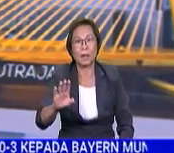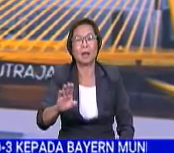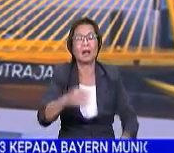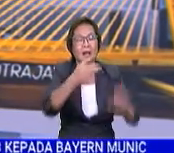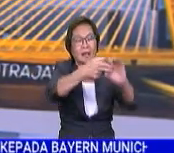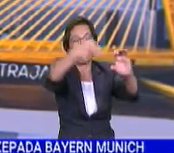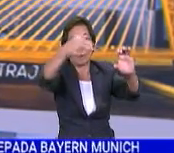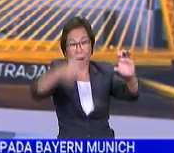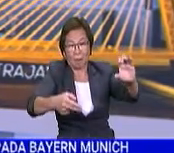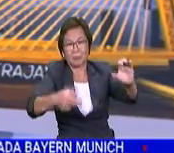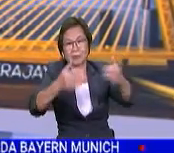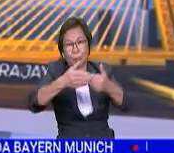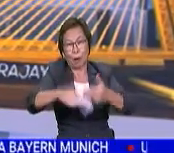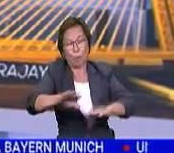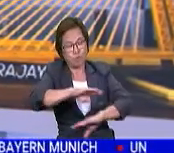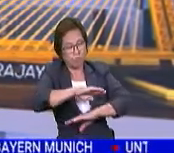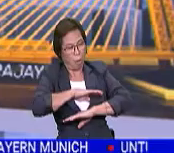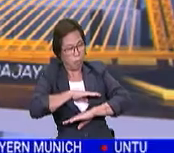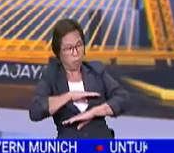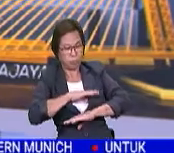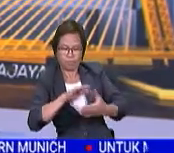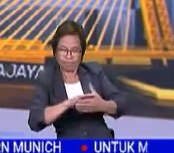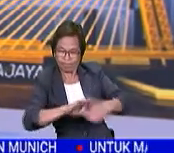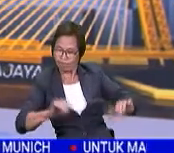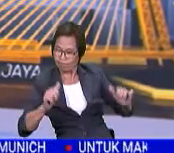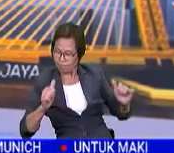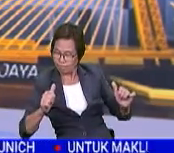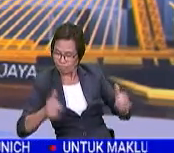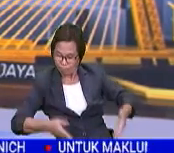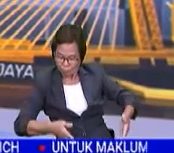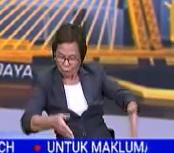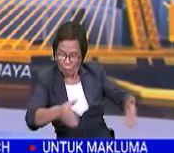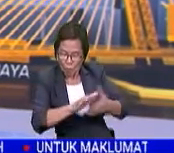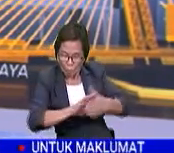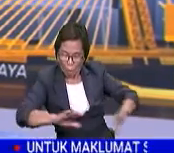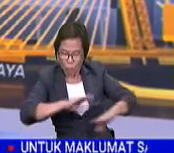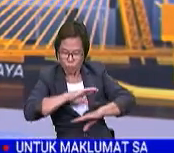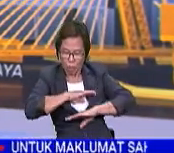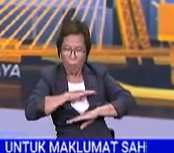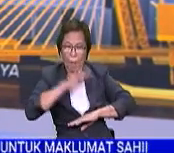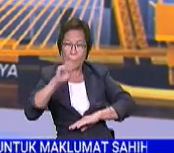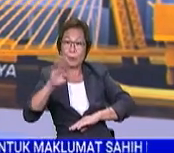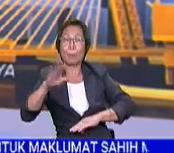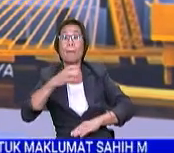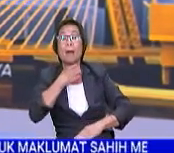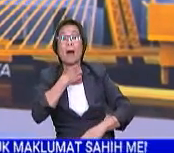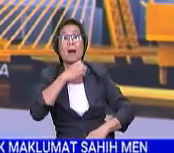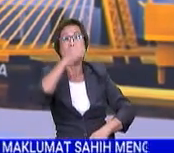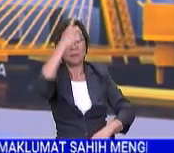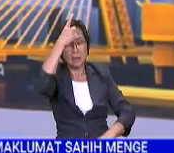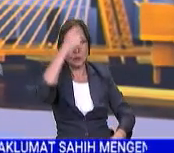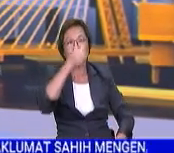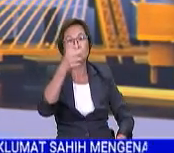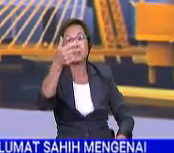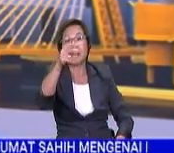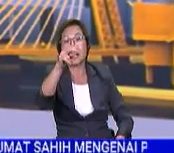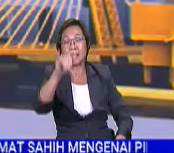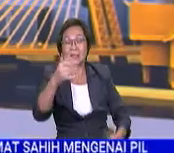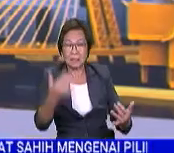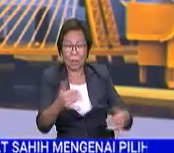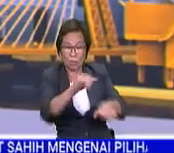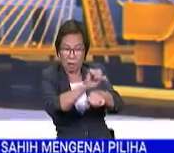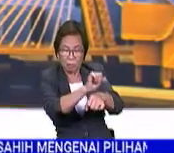Cameron Highlands selepas berpuas hati dengan tahap keselamatan laluan tersebut. Menteri Besar Perak Datuk Seri Sarani Muhammad berkata ketika